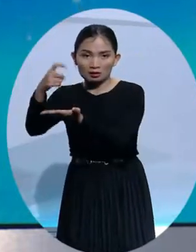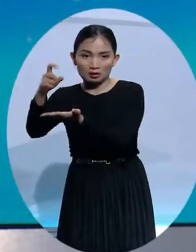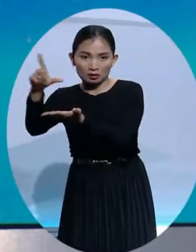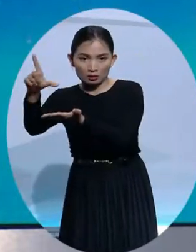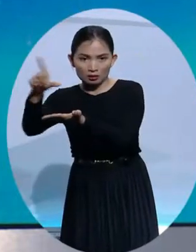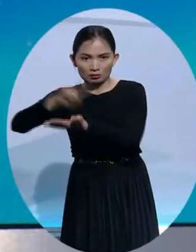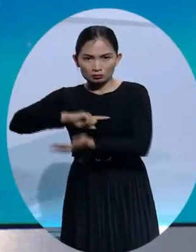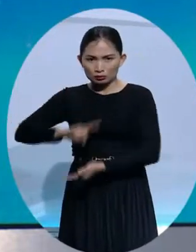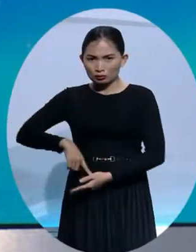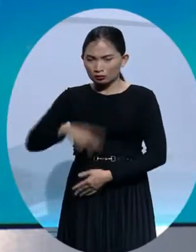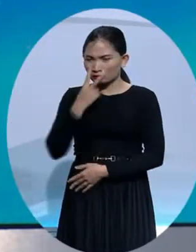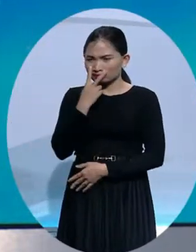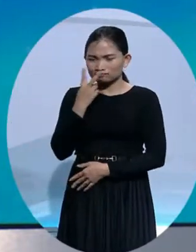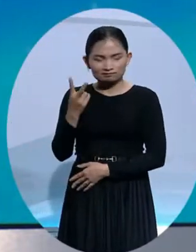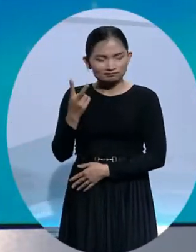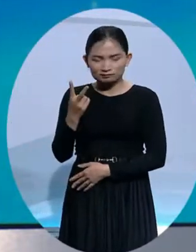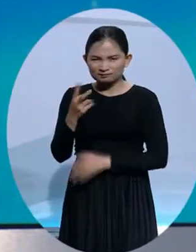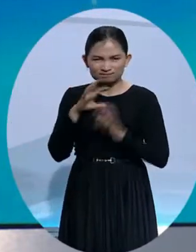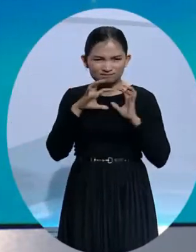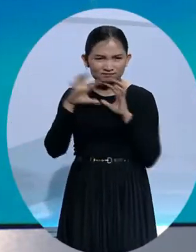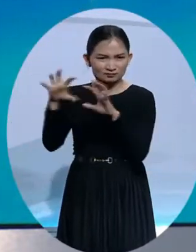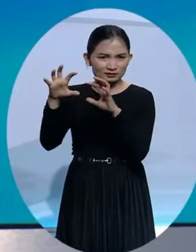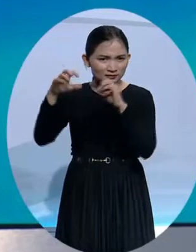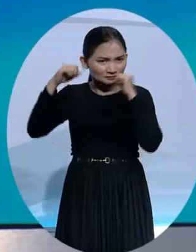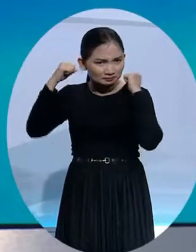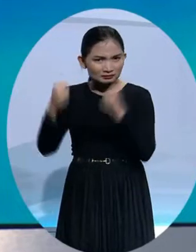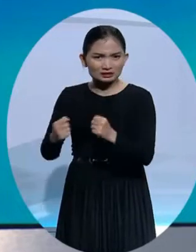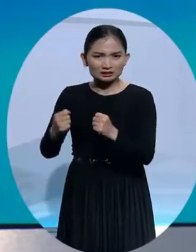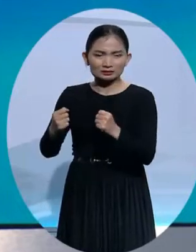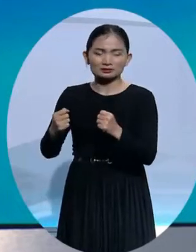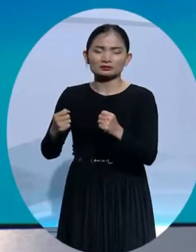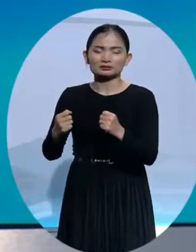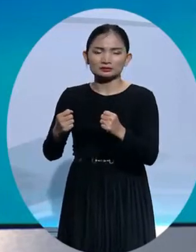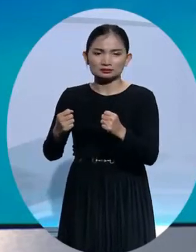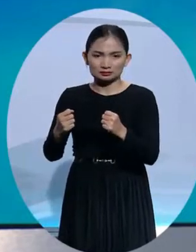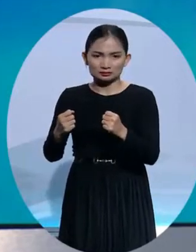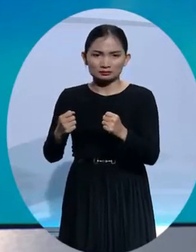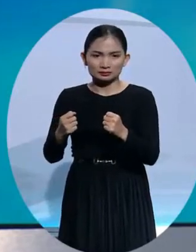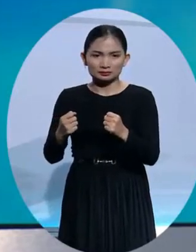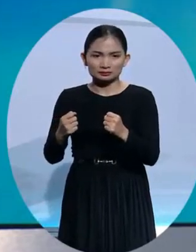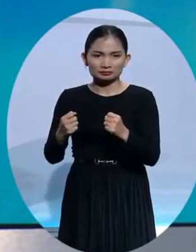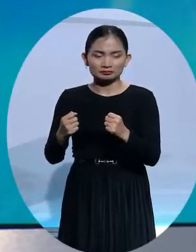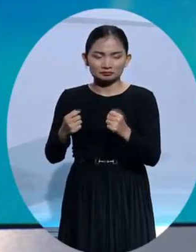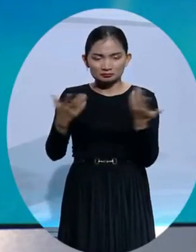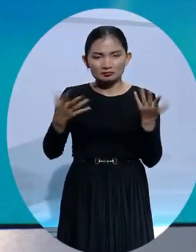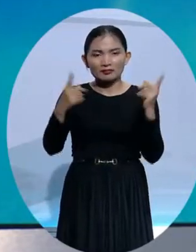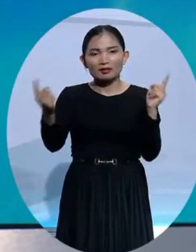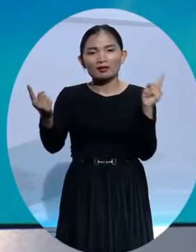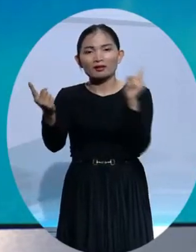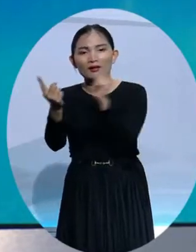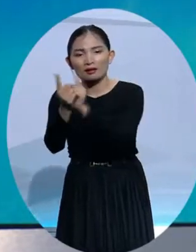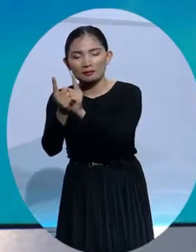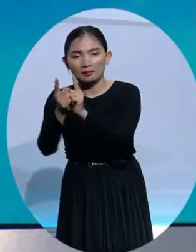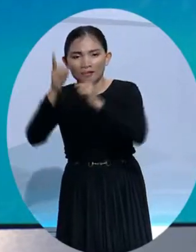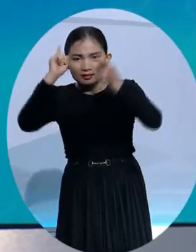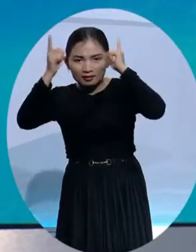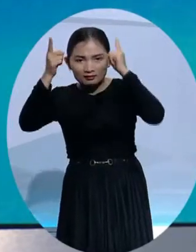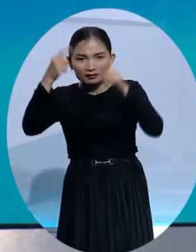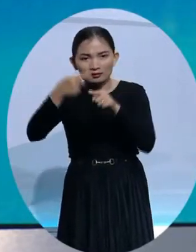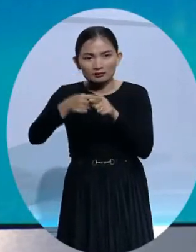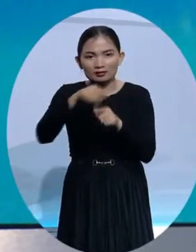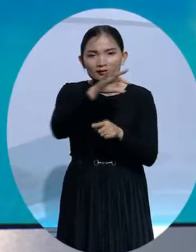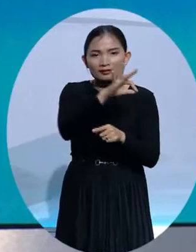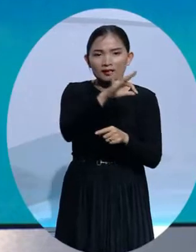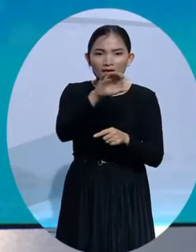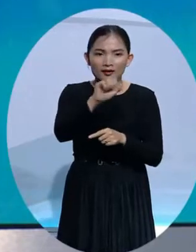8, bà Pelosi dự kiến sẽ gặp một số nhà lập pháp của lãnh thổ này, đồng thời gặp lãnh đạo Thái Anh Văn trước khi rời Đài Loan. Về phần